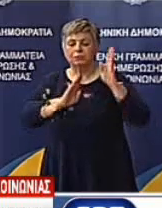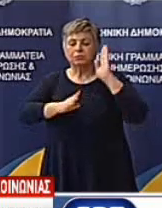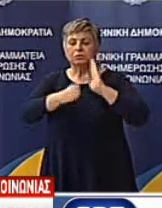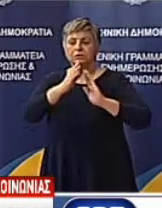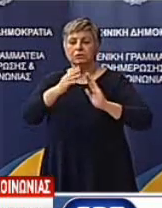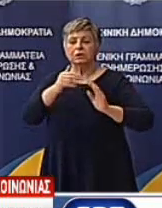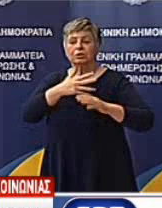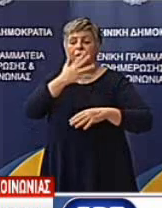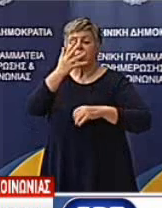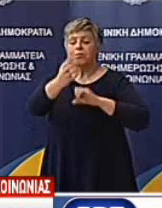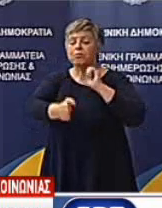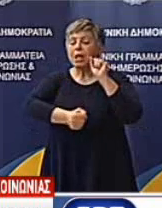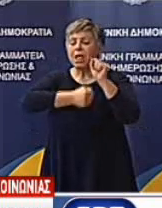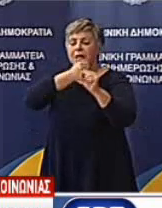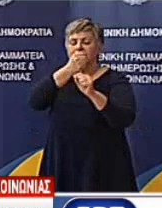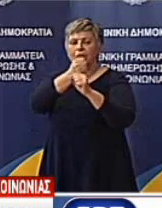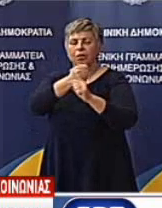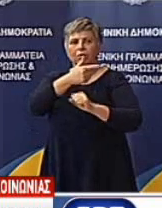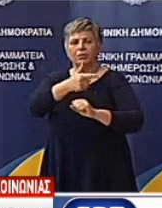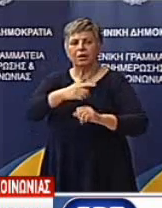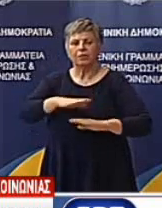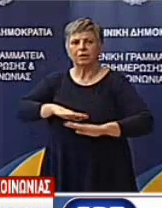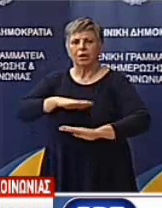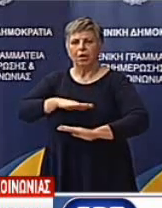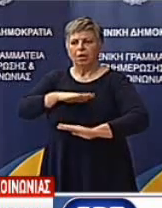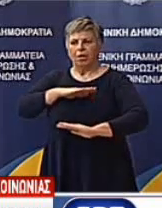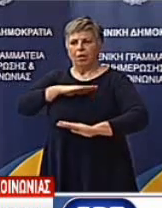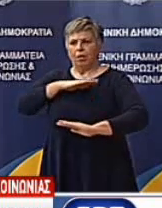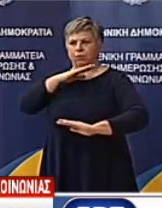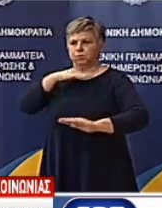5 χρόνια τώρα και τους έχουν φτάσει στα όρια τους και όχι μόνο τους αγρότες.